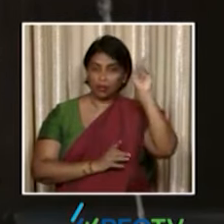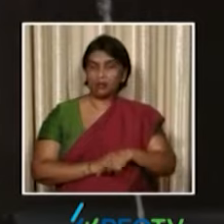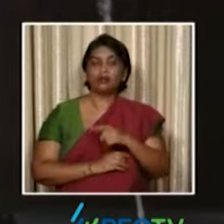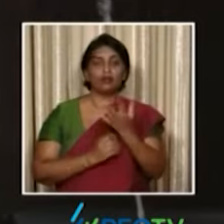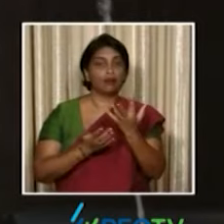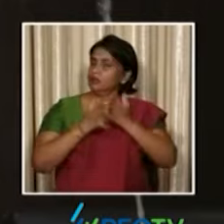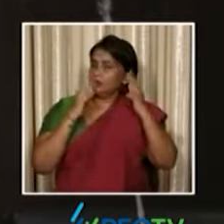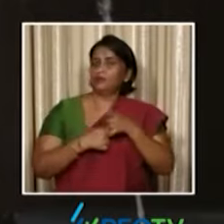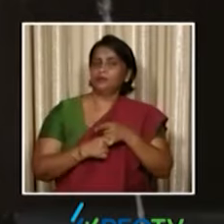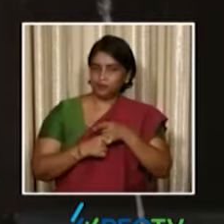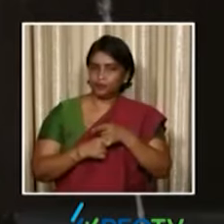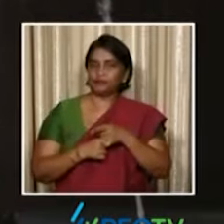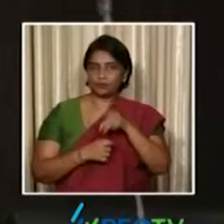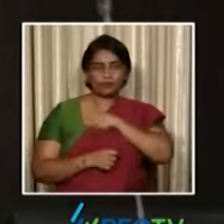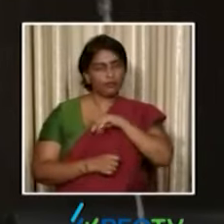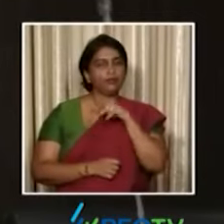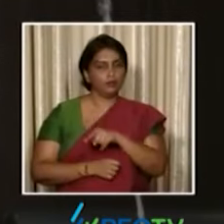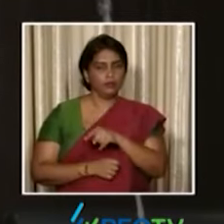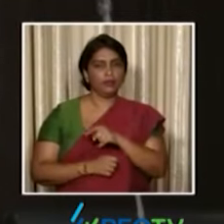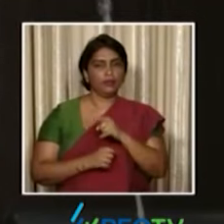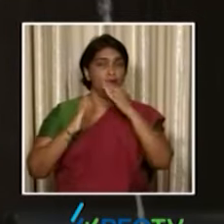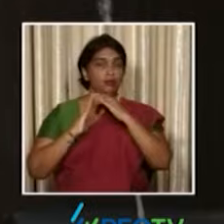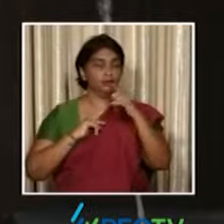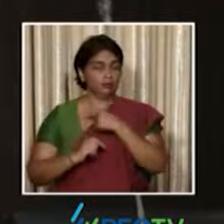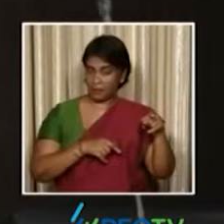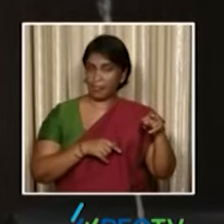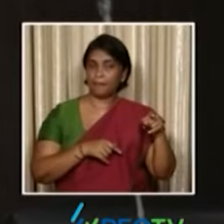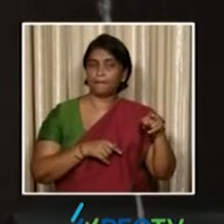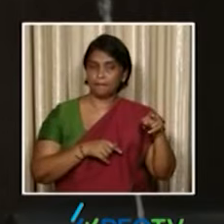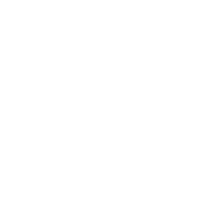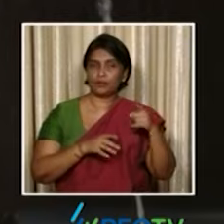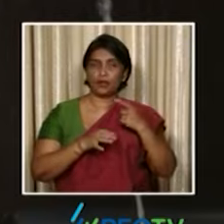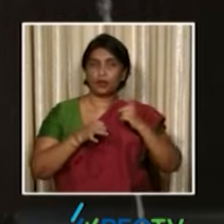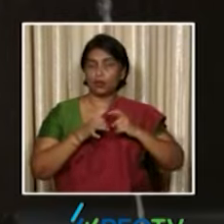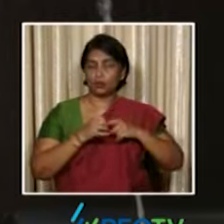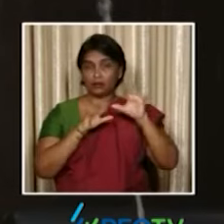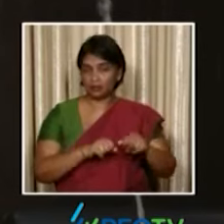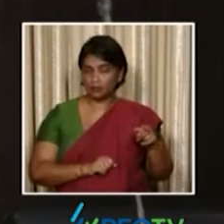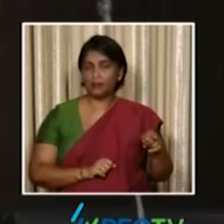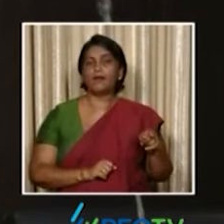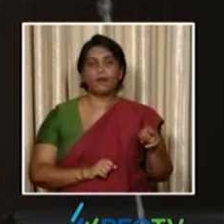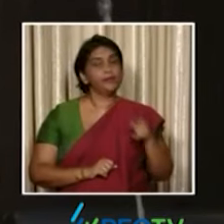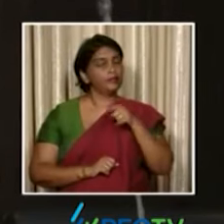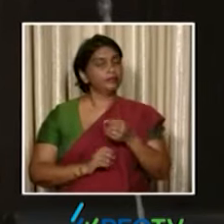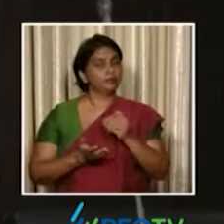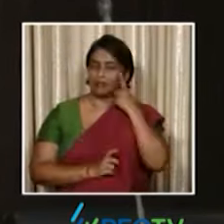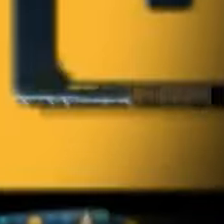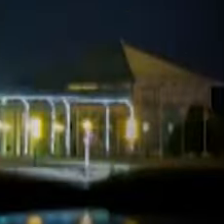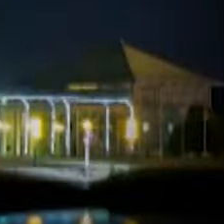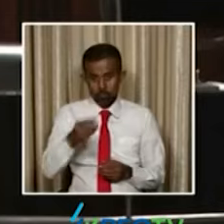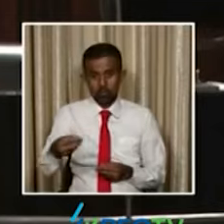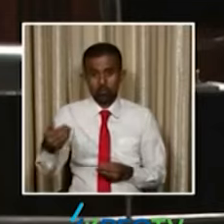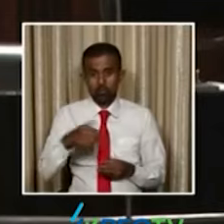ගත්ත දූෂිතේ. අපි දන්නවා එයාට ඇවුලක් සිටි එකේ අපාර්ට්මන්ට් තියෙනවා. කොළඹ ක්වීන් ස්ට්‍රීට් එකේ රෙස්ටුරන්ට් තියෙනවා. එයා තව ඉඩම් අරගෙන